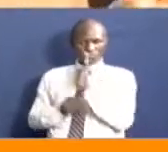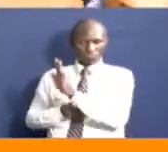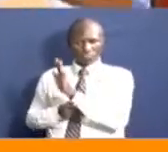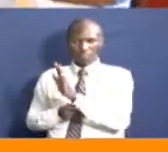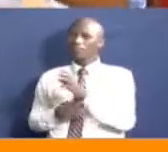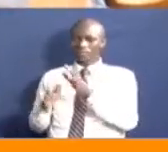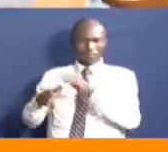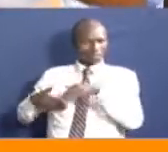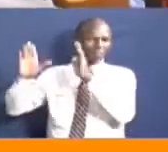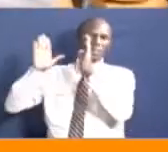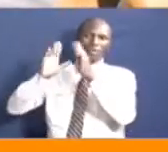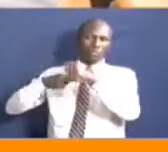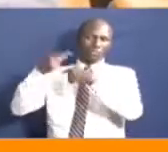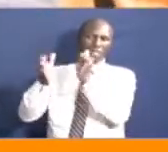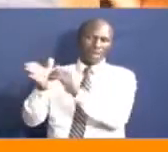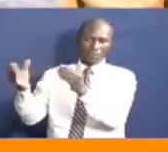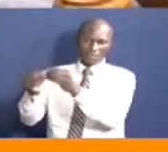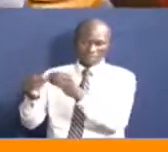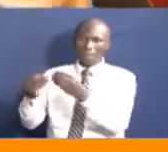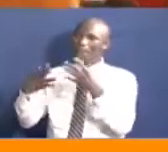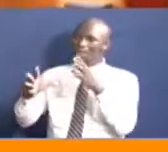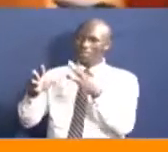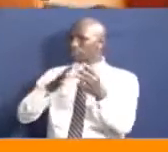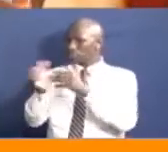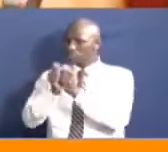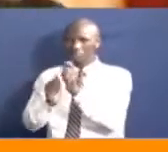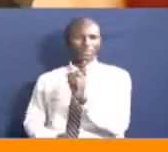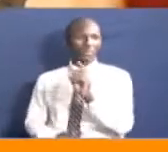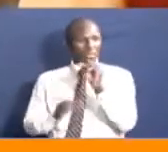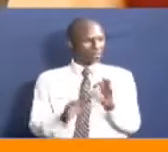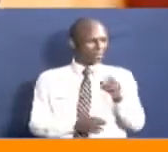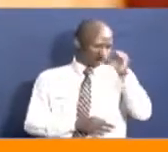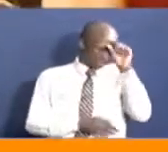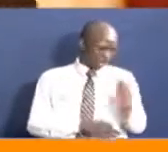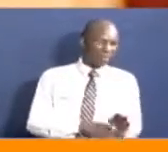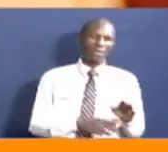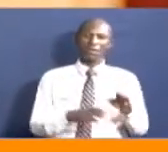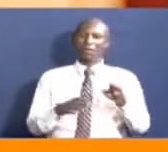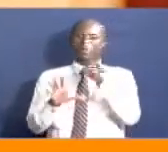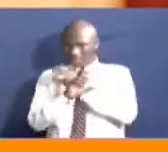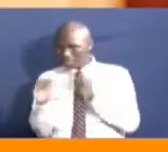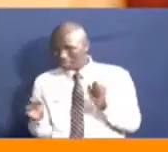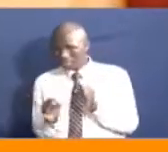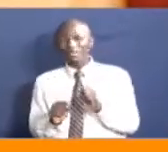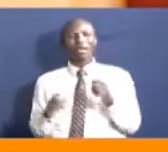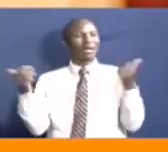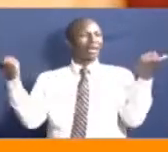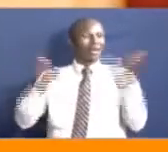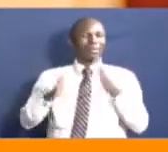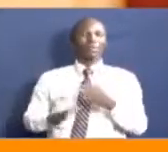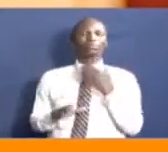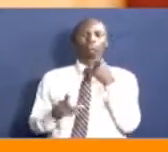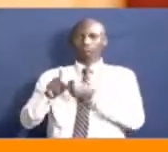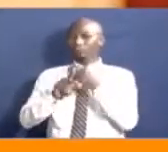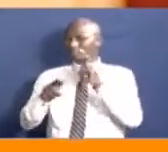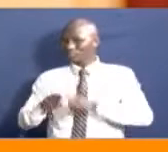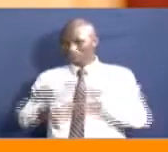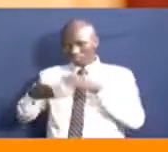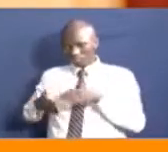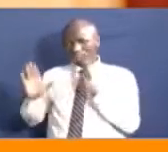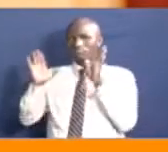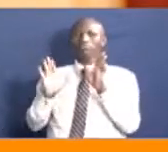yake, awachiwa endelee na mkutano yake. Watu wasimuharibie. Kama ni governor, kama ni president, yeyote anaomba kiti,